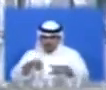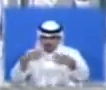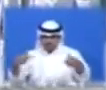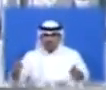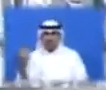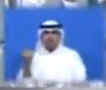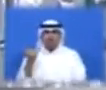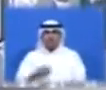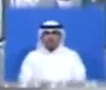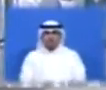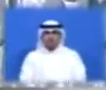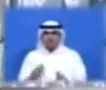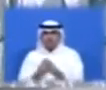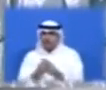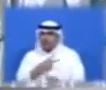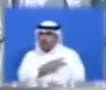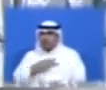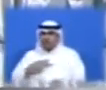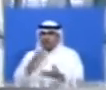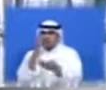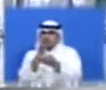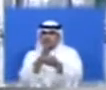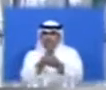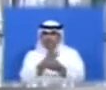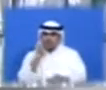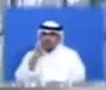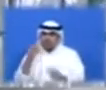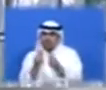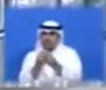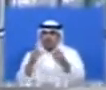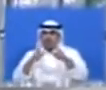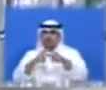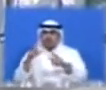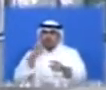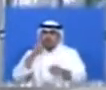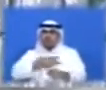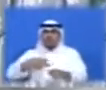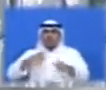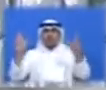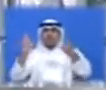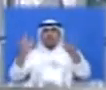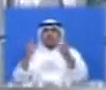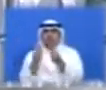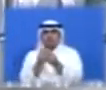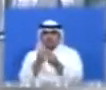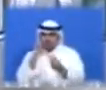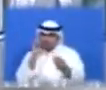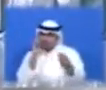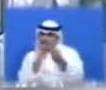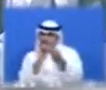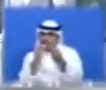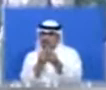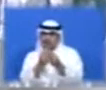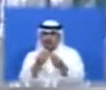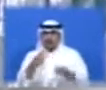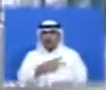الوزراء وزير الخارجية، أشارك اليوم في هذه الورشة العمل مع وزارة الإعلام، وحقيقة دائما نتعاون مع وزارة الإعلام ومؤسسات